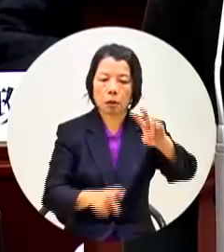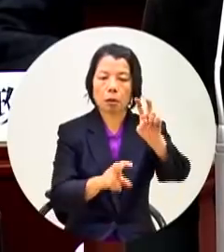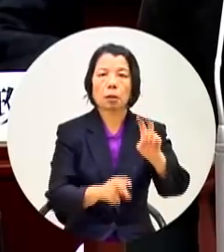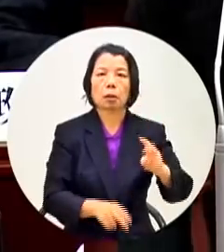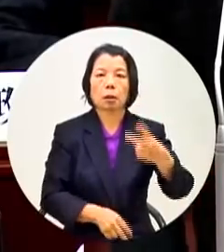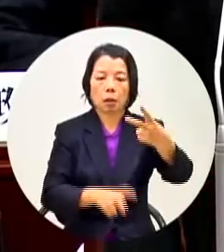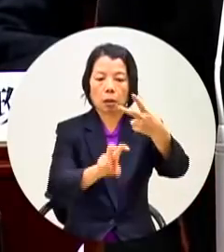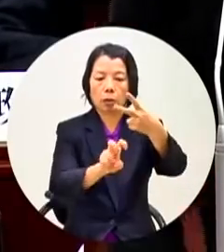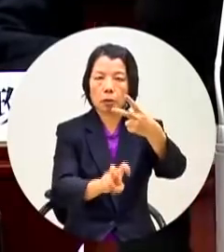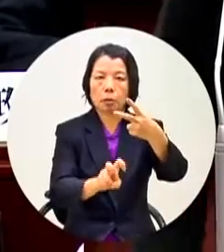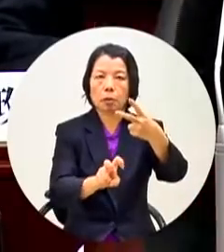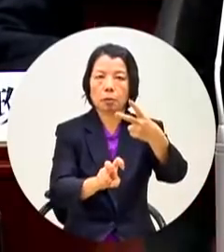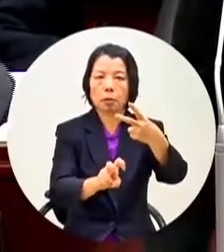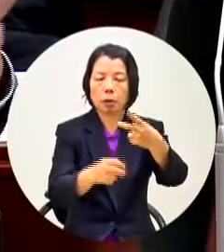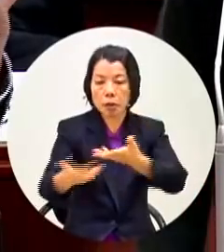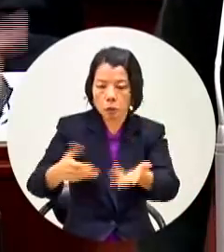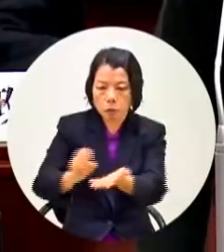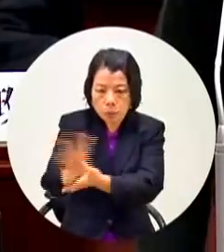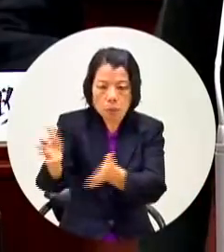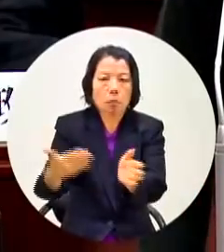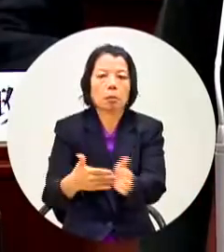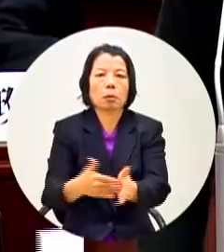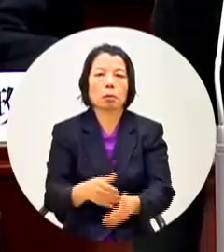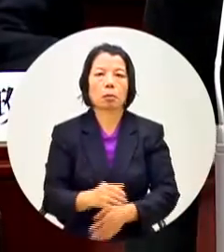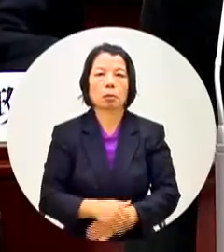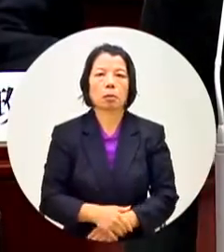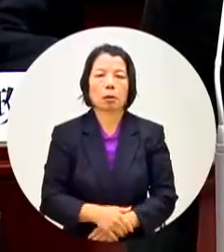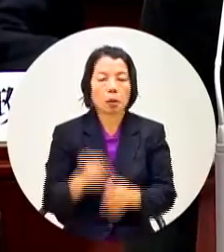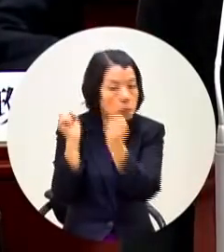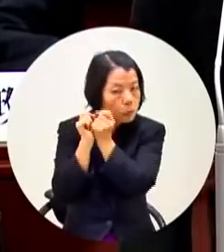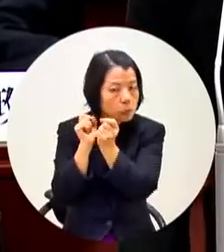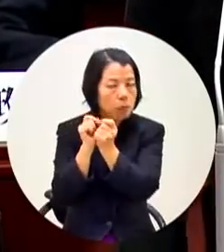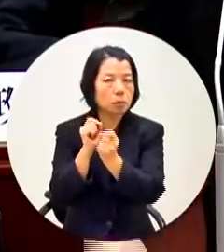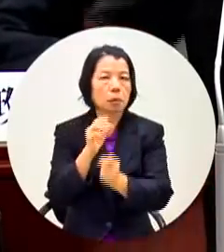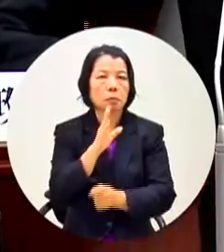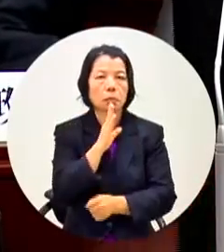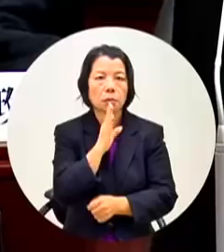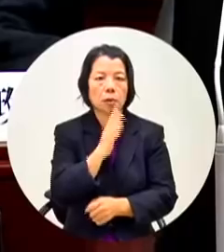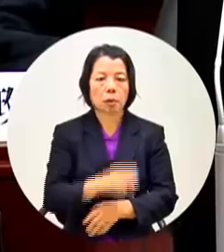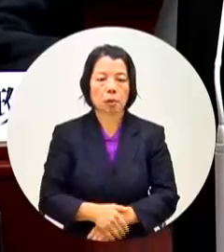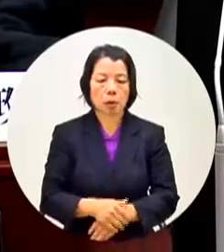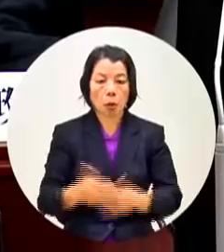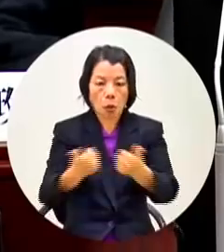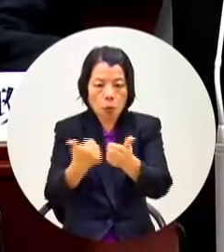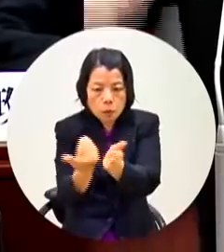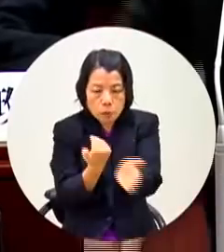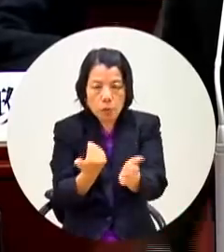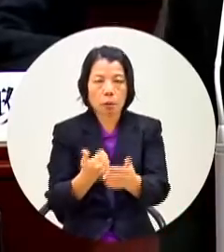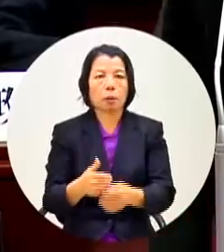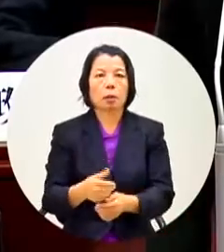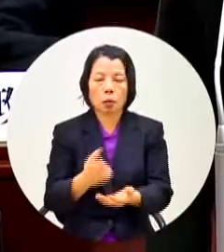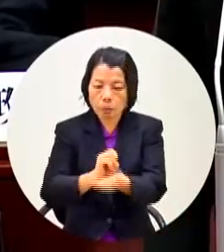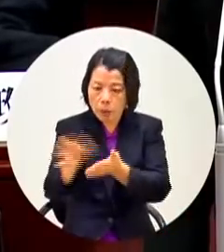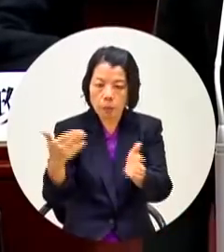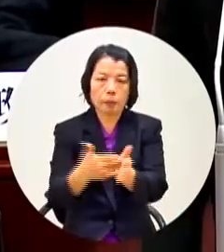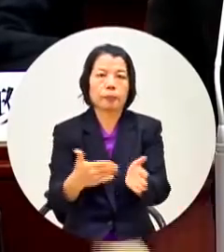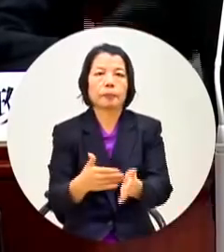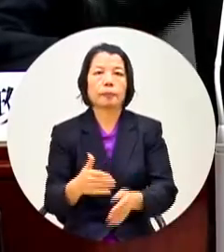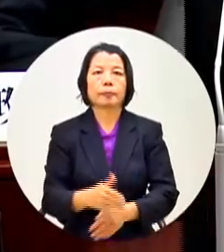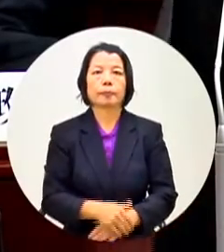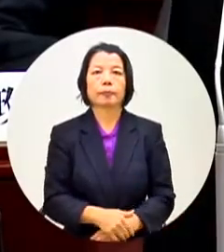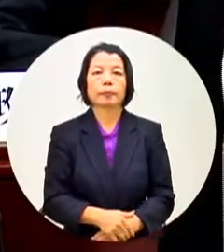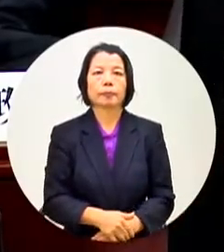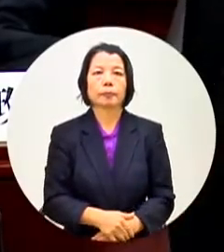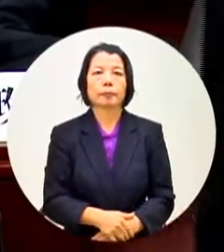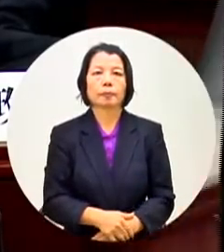接下来最近当然是因为这个会前会，我们有跟市长报告。 哦，所以你会前会有跟韩市长 报告？对对对，有有有，我们来定调。